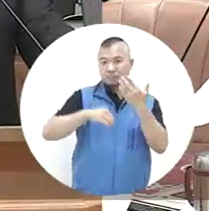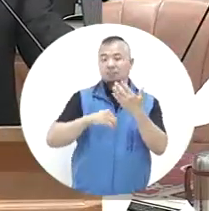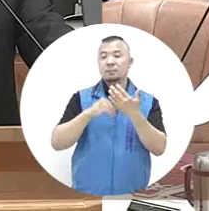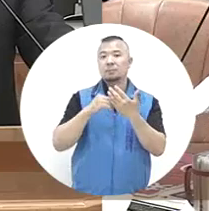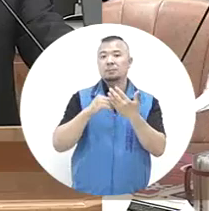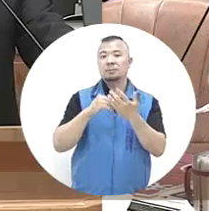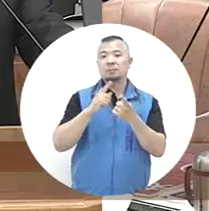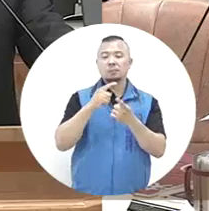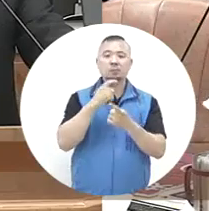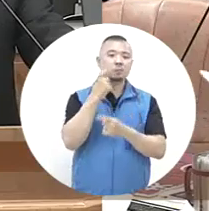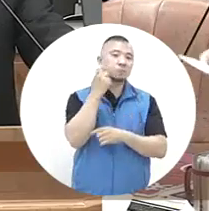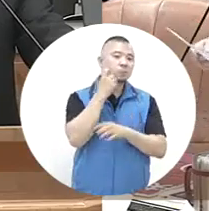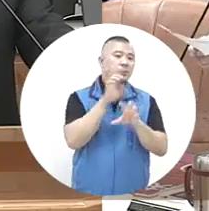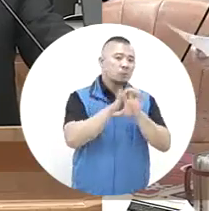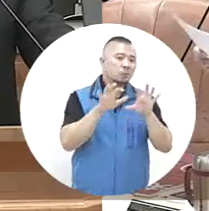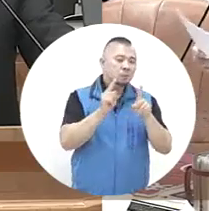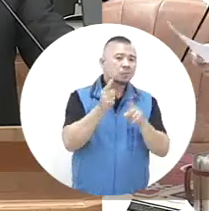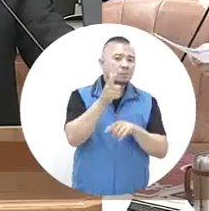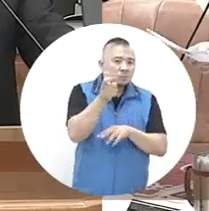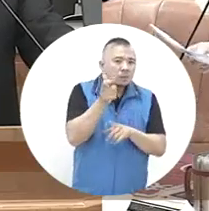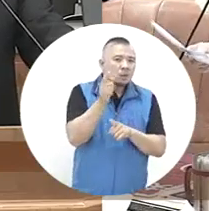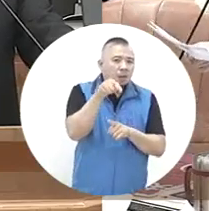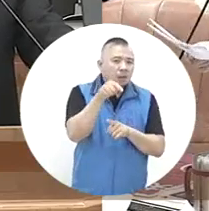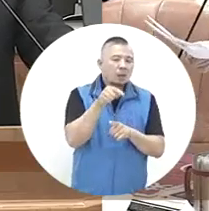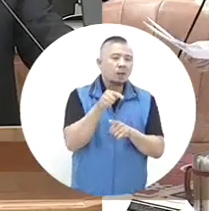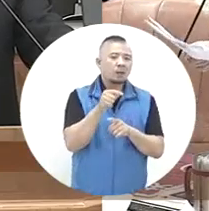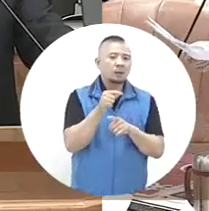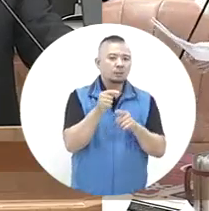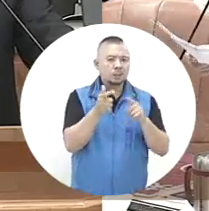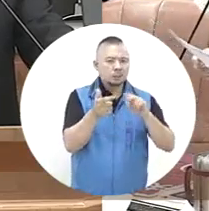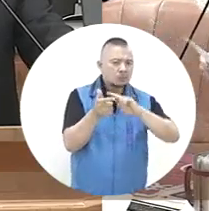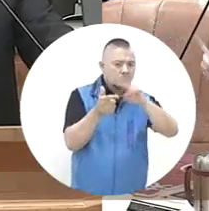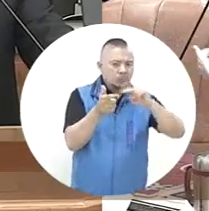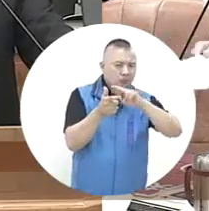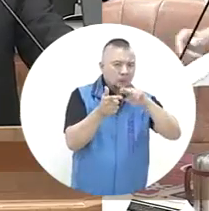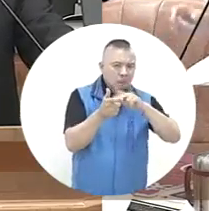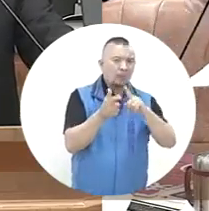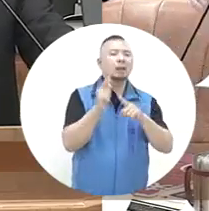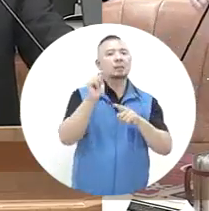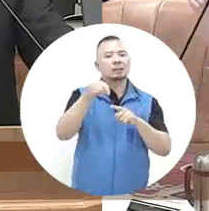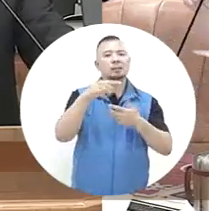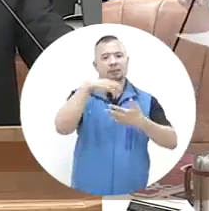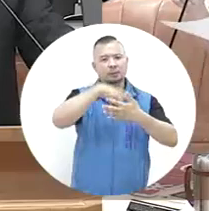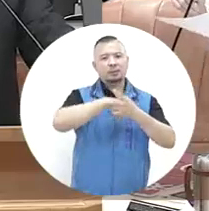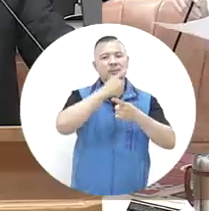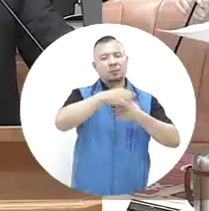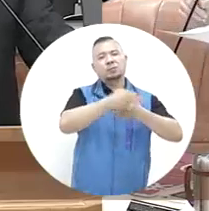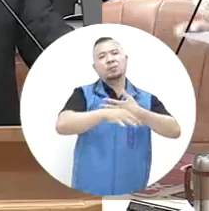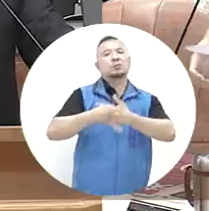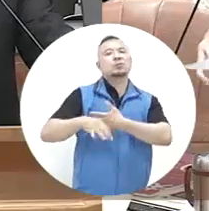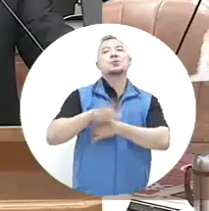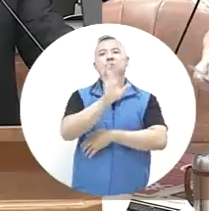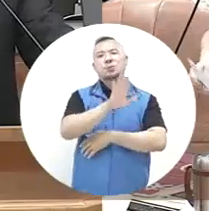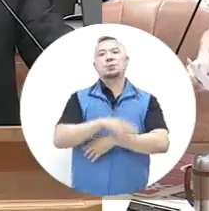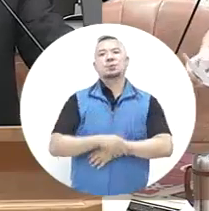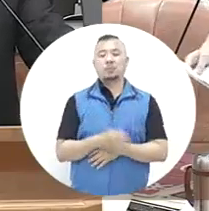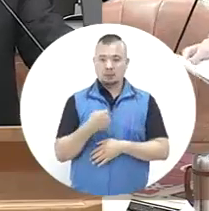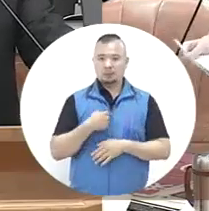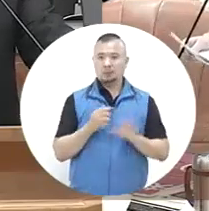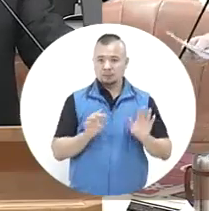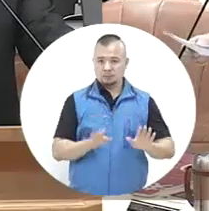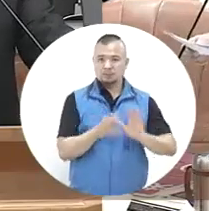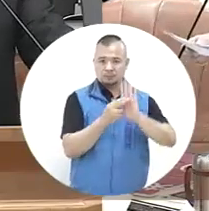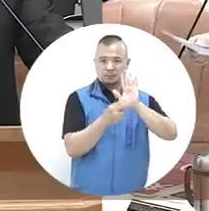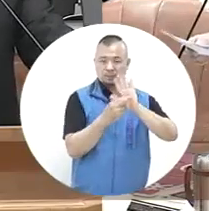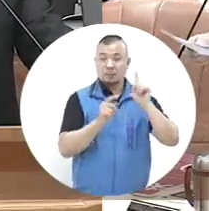拟枪、模型枪的改造有一些办法，但是定的不够周全。我必须要讲。现在的改造